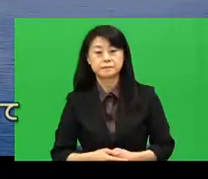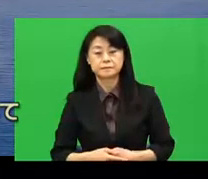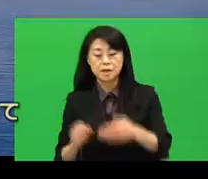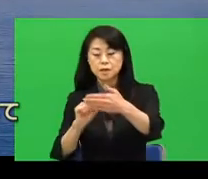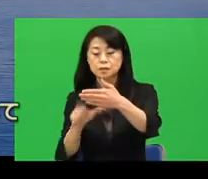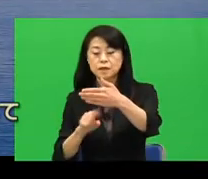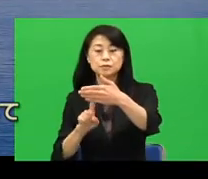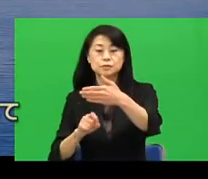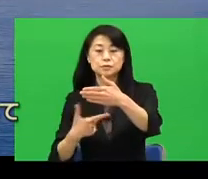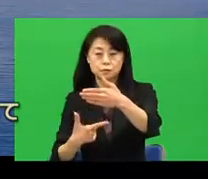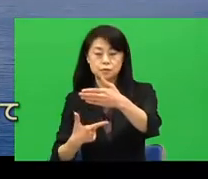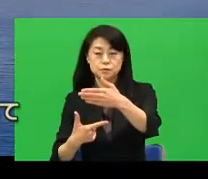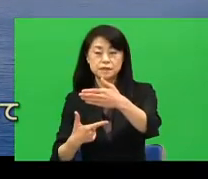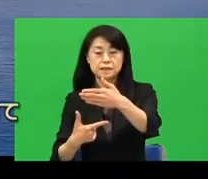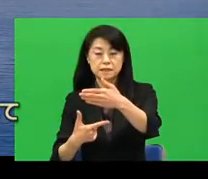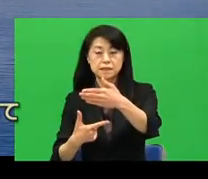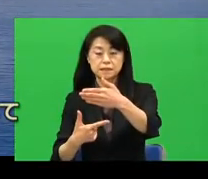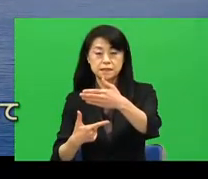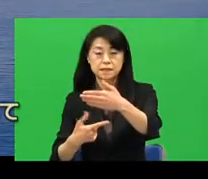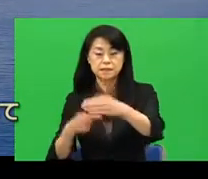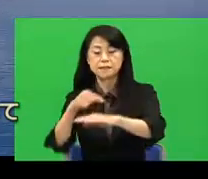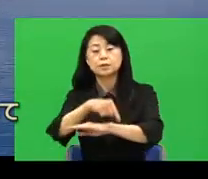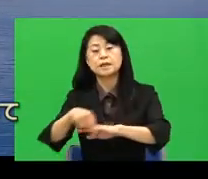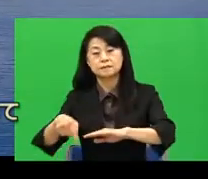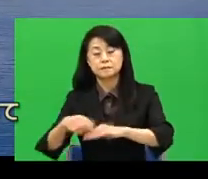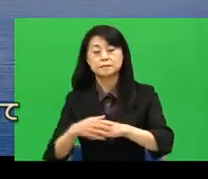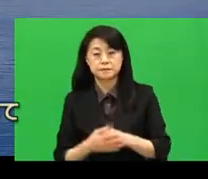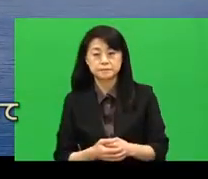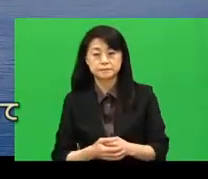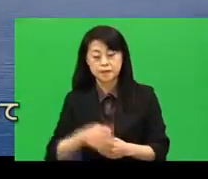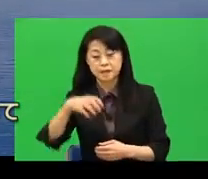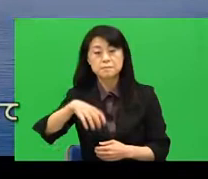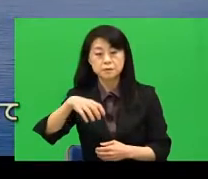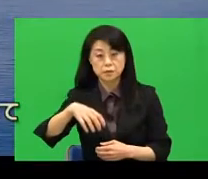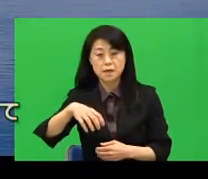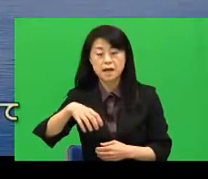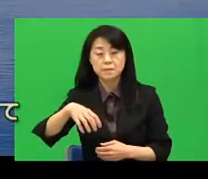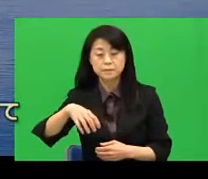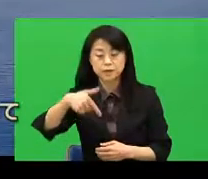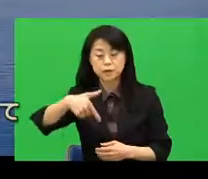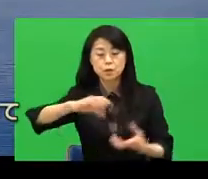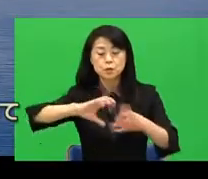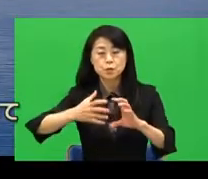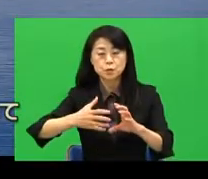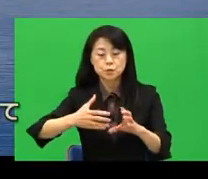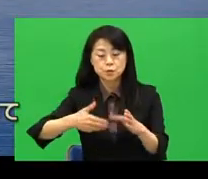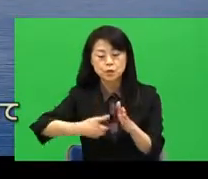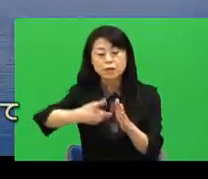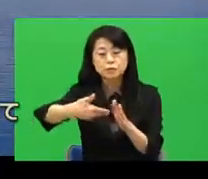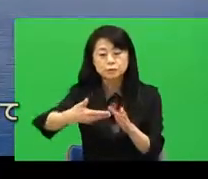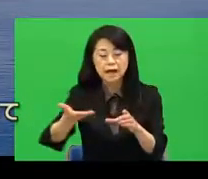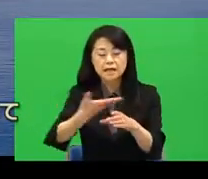で、9月16日に行いは、場所は富賀運河冠水公